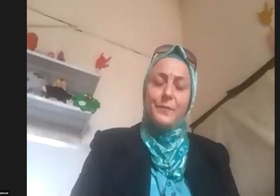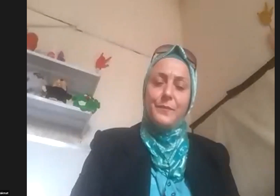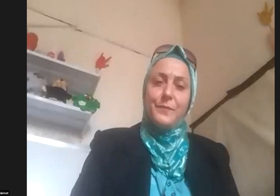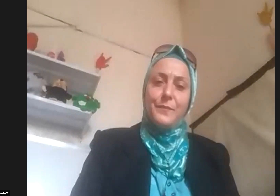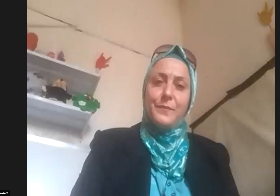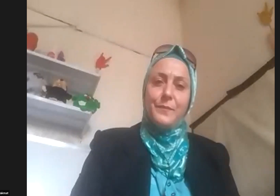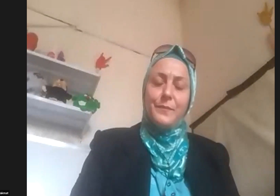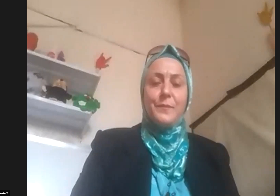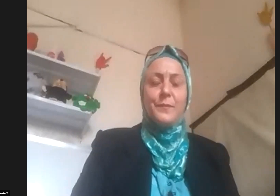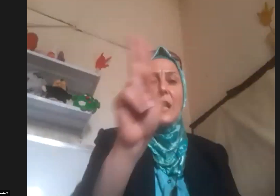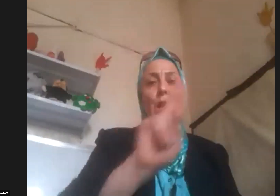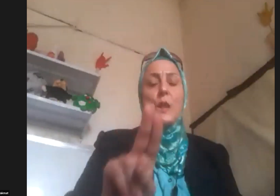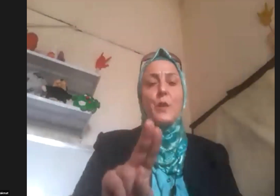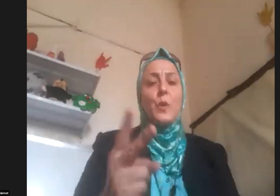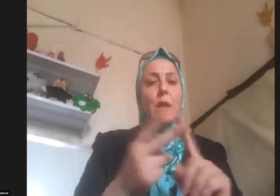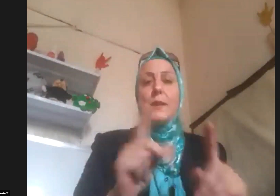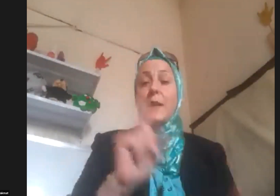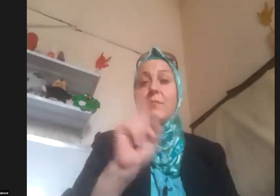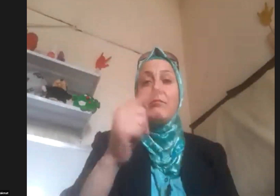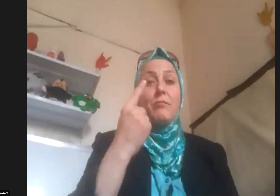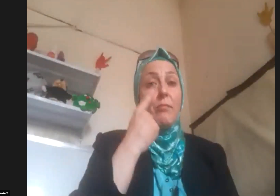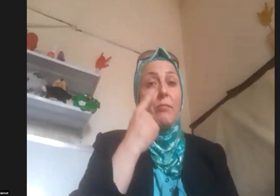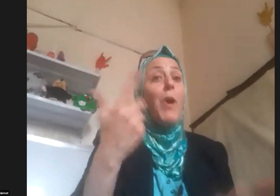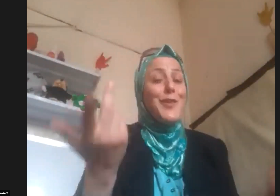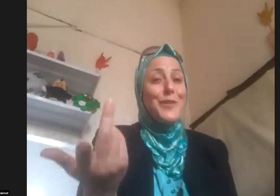السؤال الثاني أيمن ما طلع، ما ظهرش.